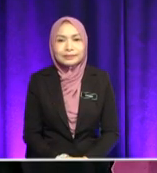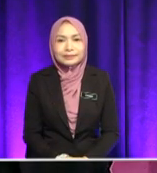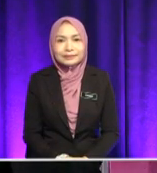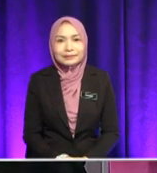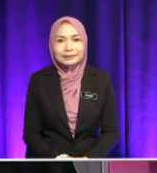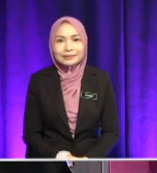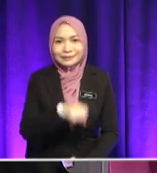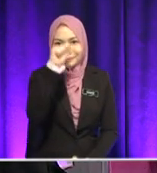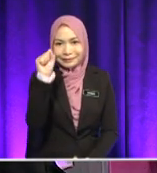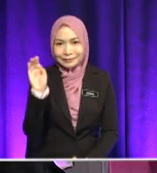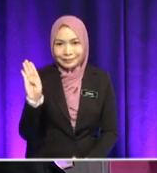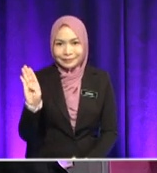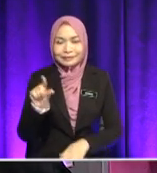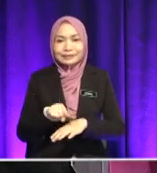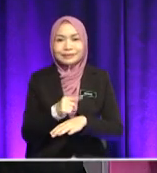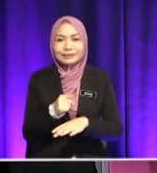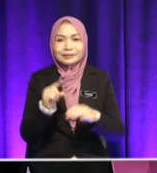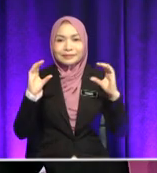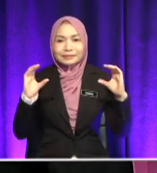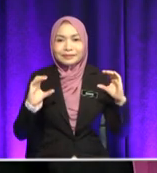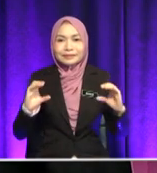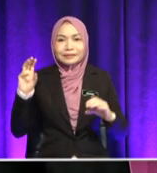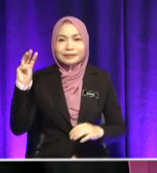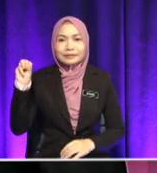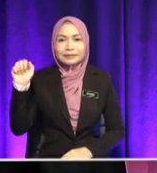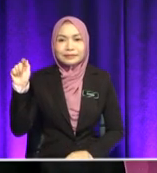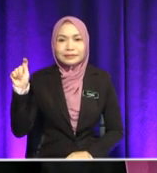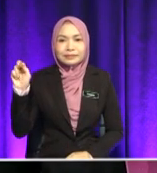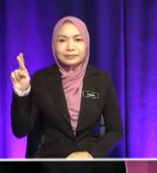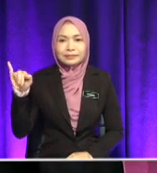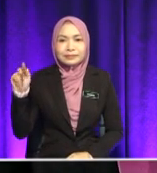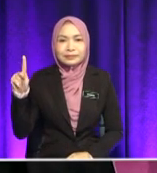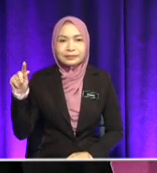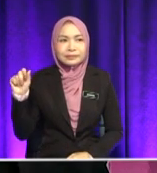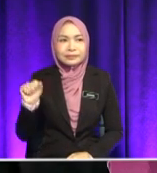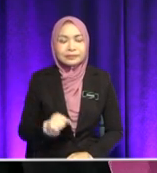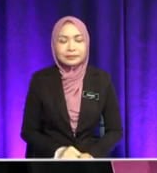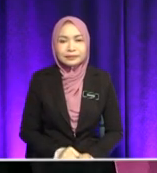menggunakan kaidah Matrix katanya jadi wajib gunakan